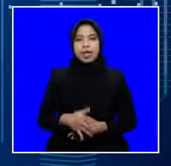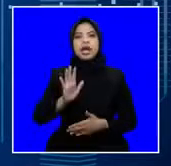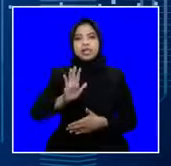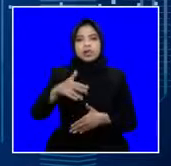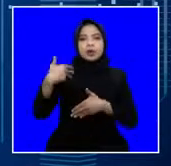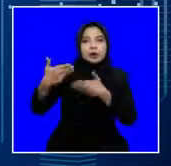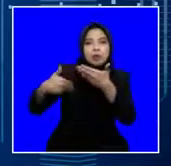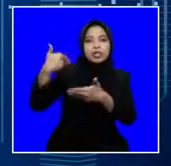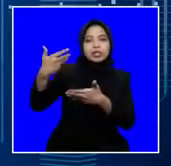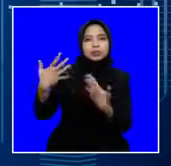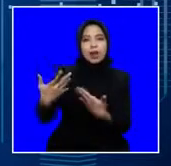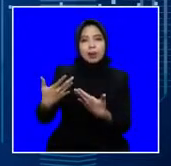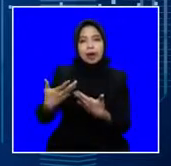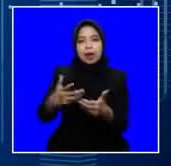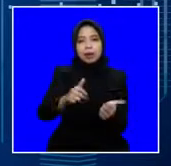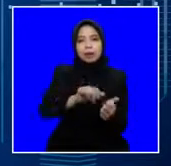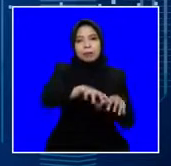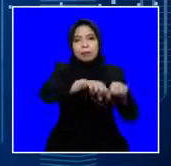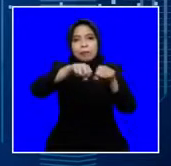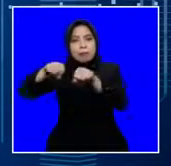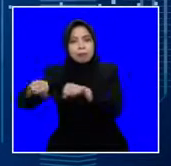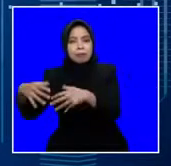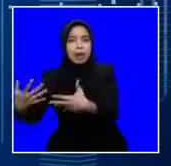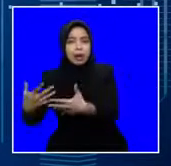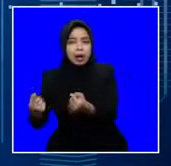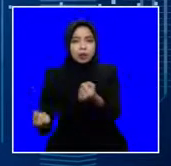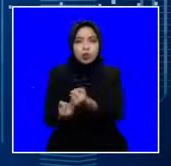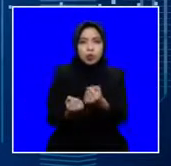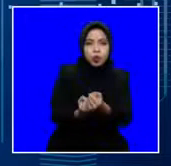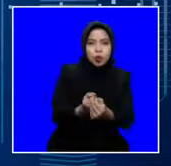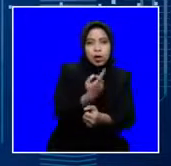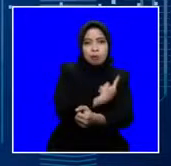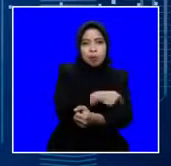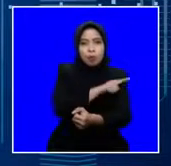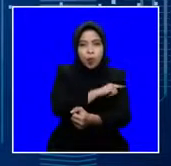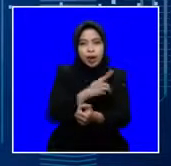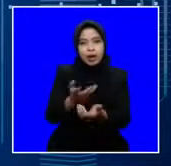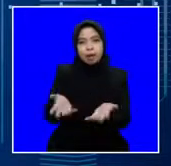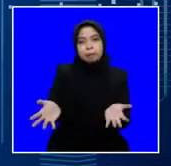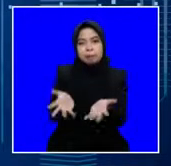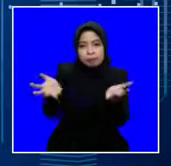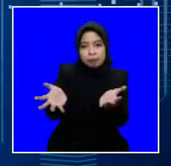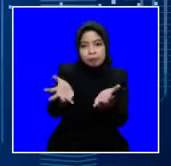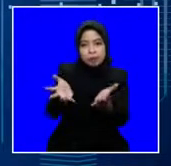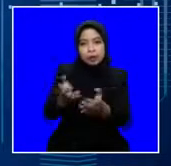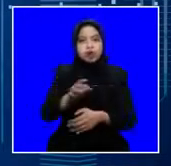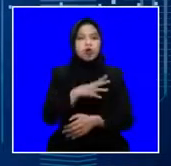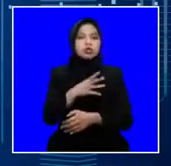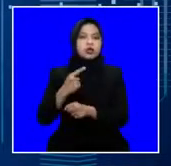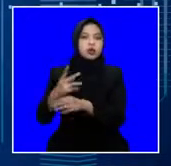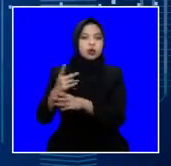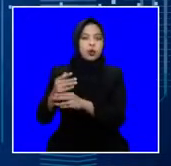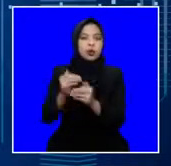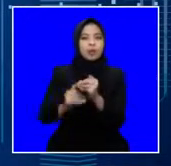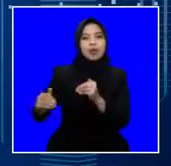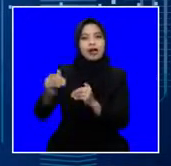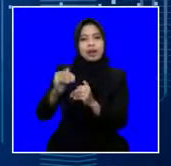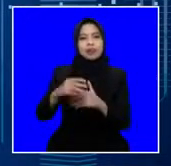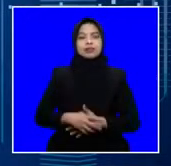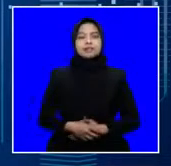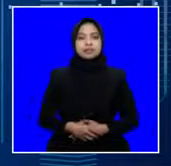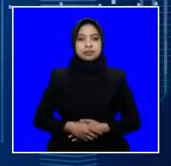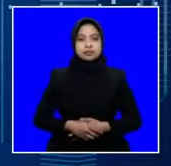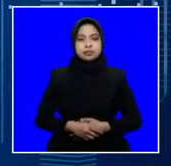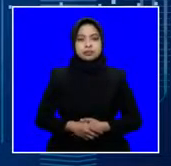akan shifting juga untuk mendukung kompetensi dan peningkatan kapabilitas daripada